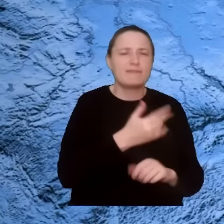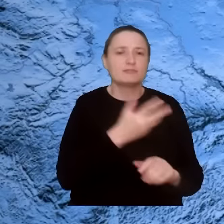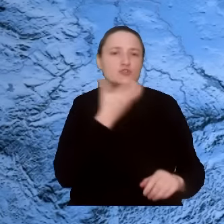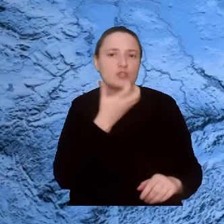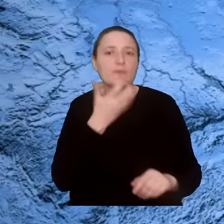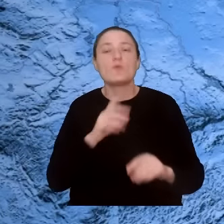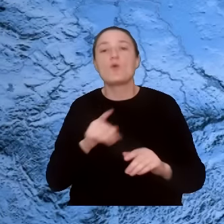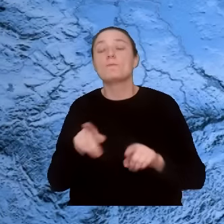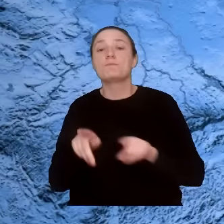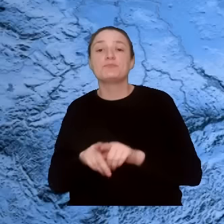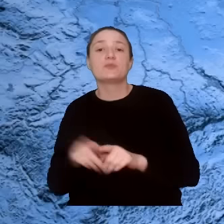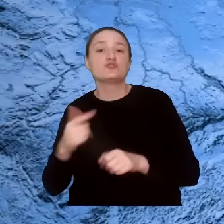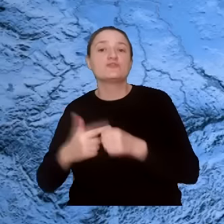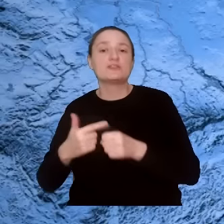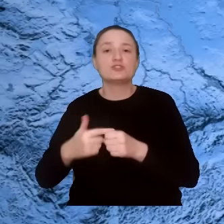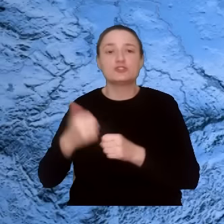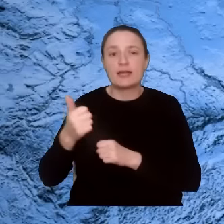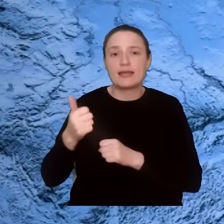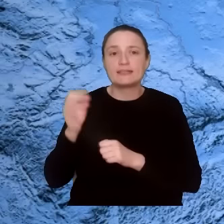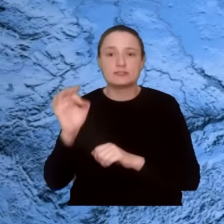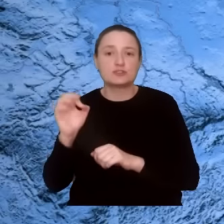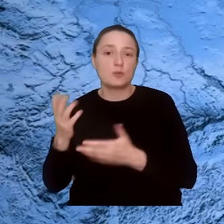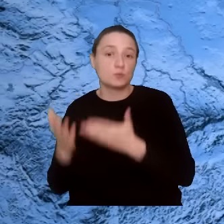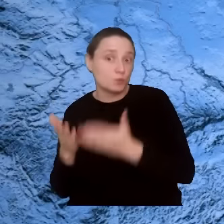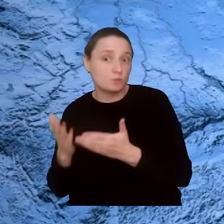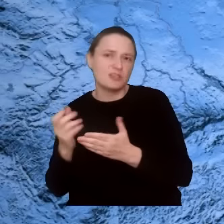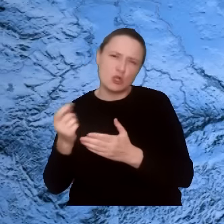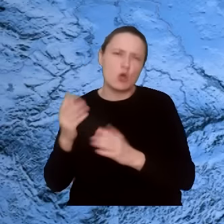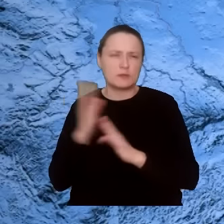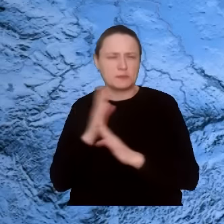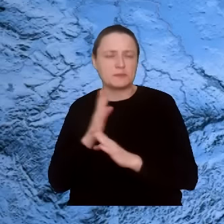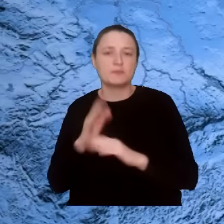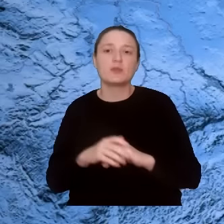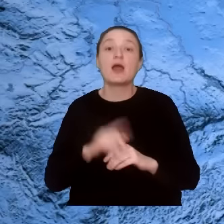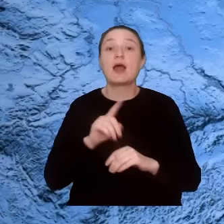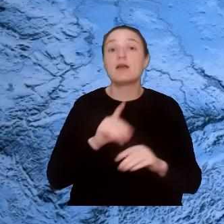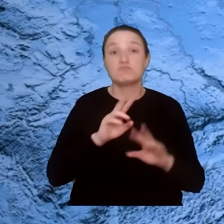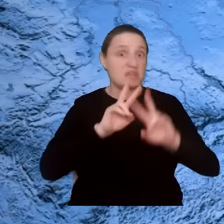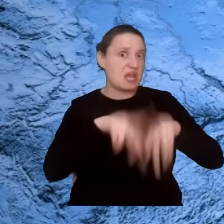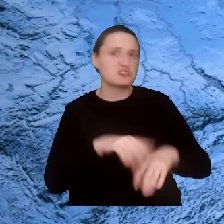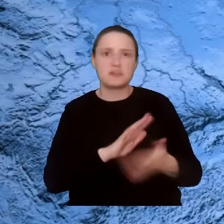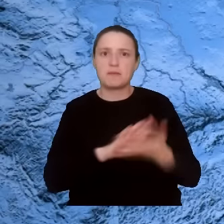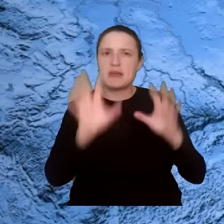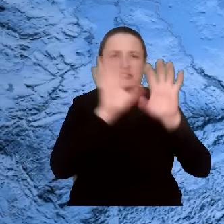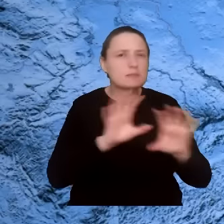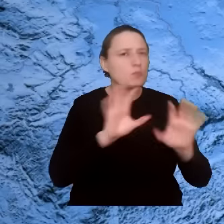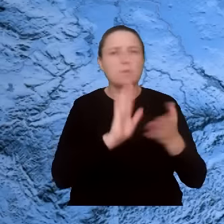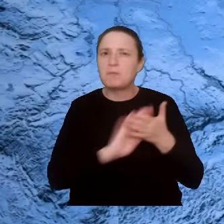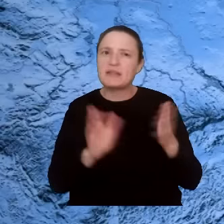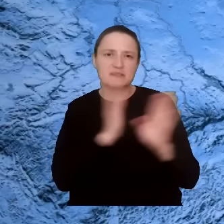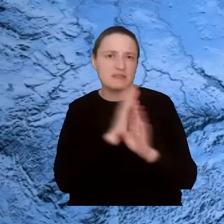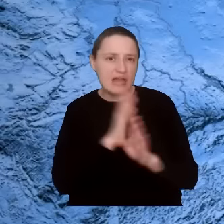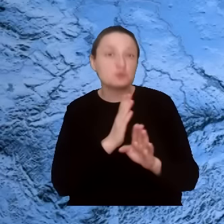21 stopni. Tam miejscami pojawią się mocniejsze podmuchy wiatru. Pozostałe regiony z bezchmurnym niebem i słabym wiatrem, a to oznacza, że